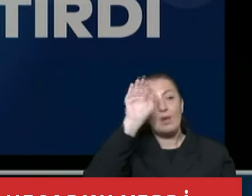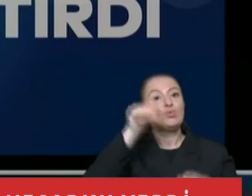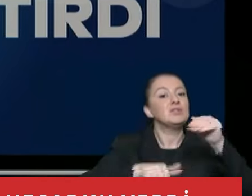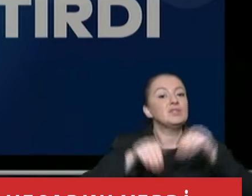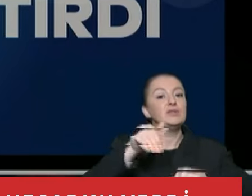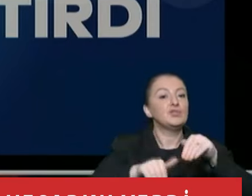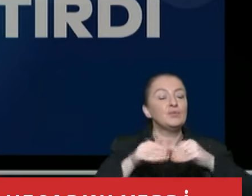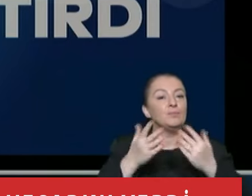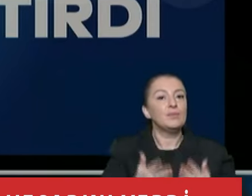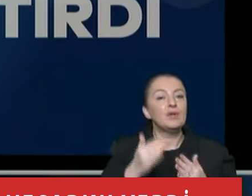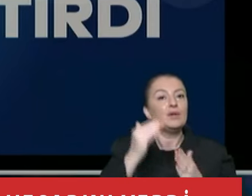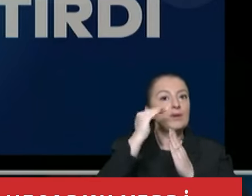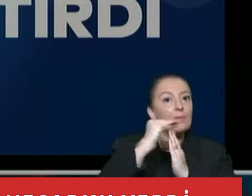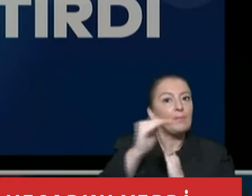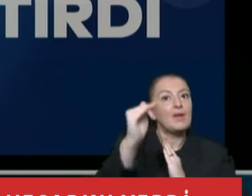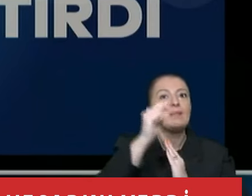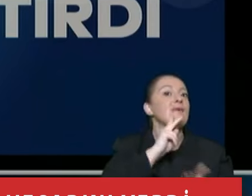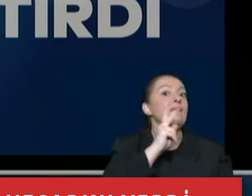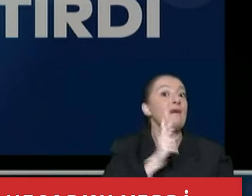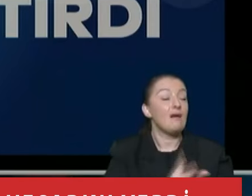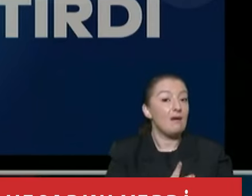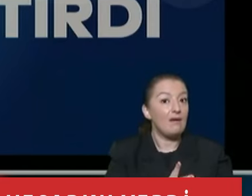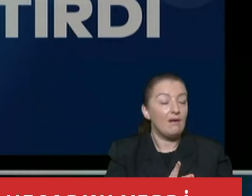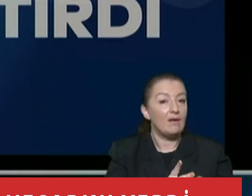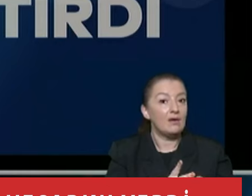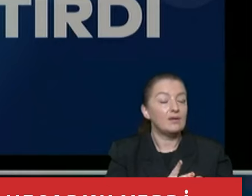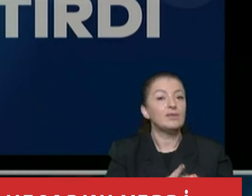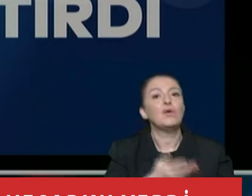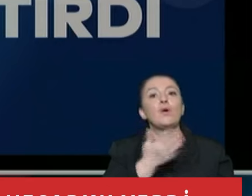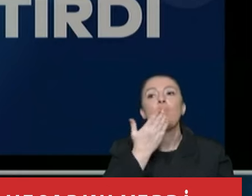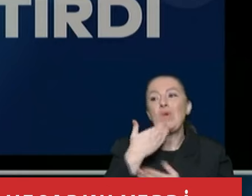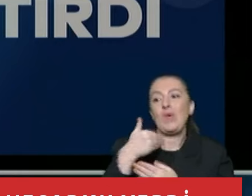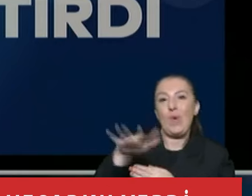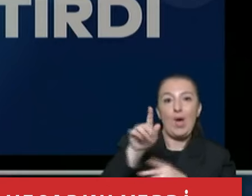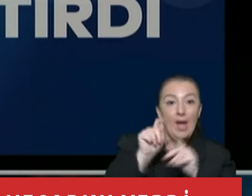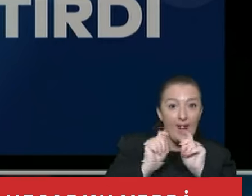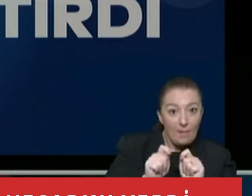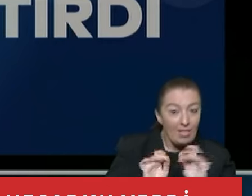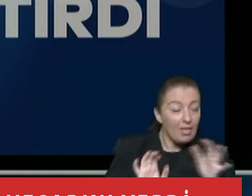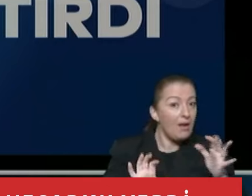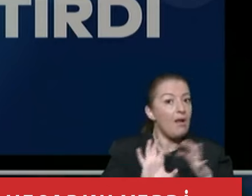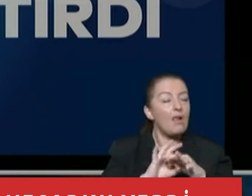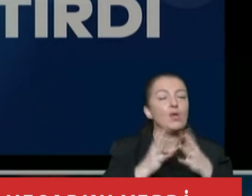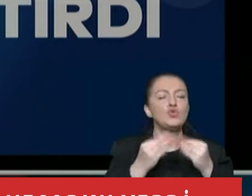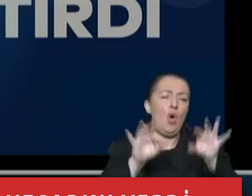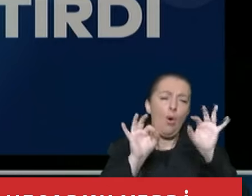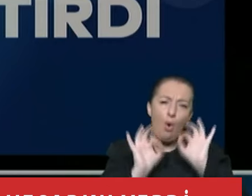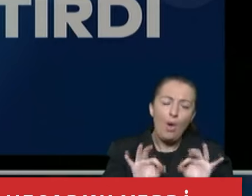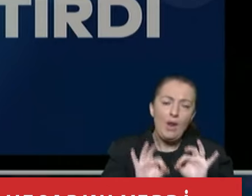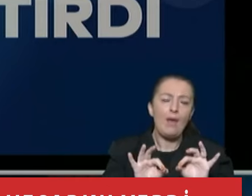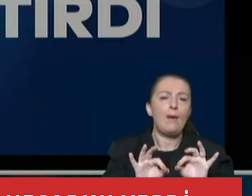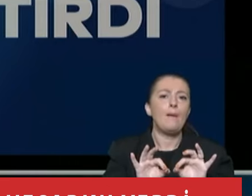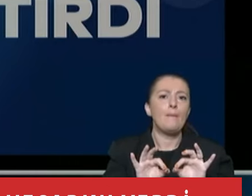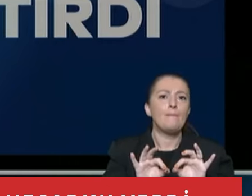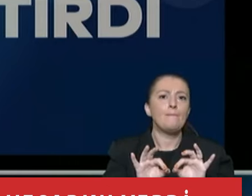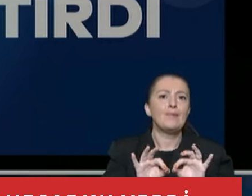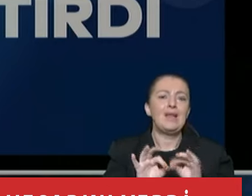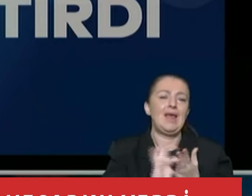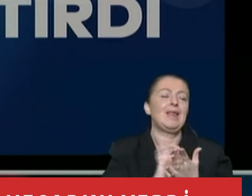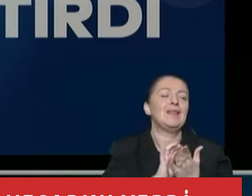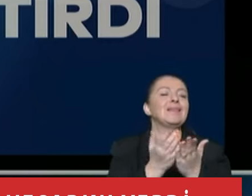seçimleri milletin iradesini yok sayanlar ilgili çok önemli ibretler